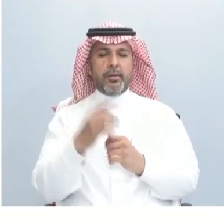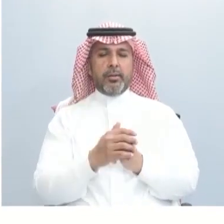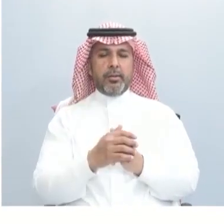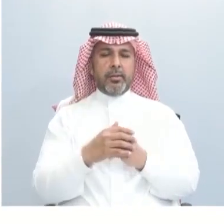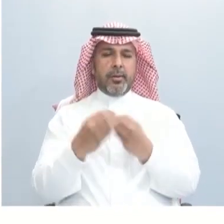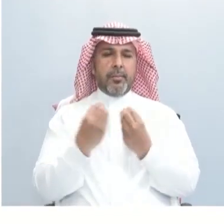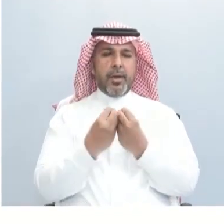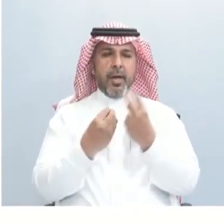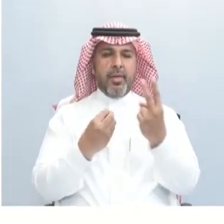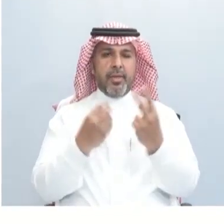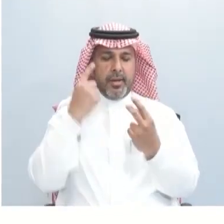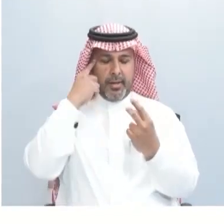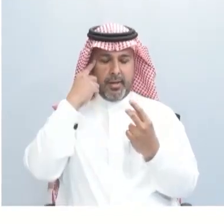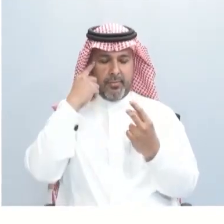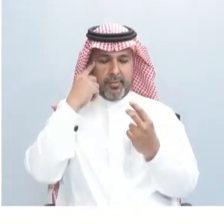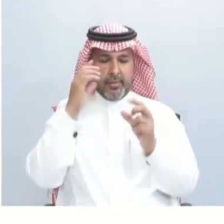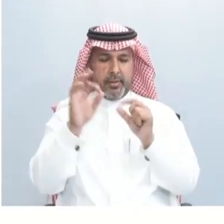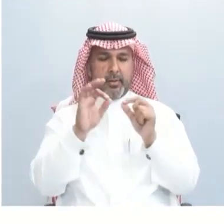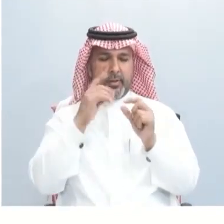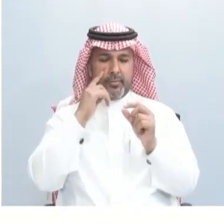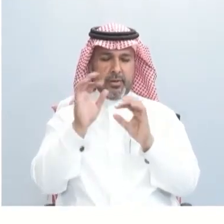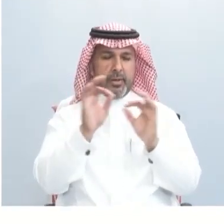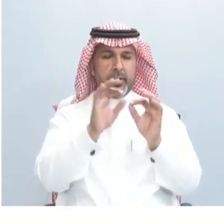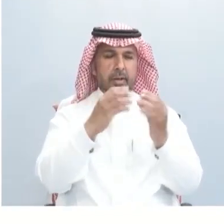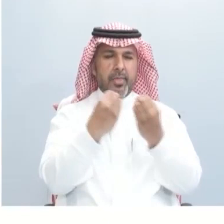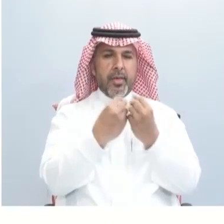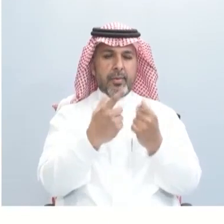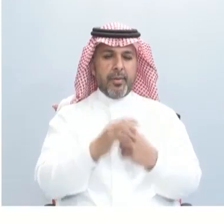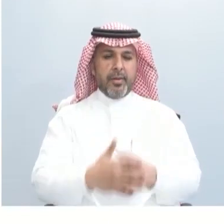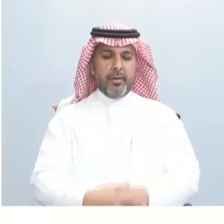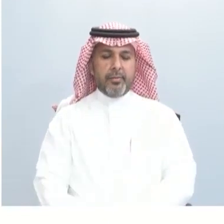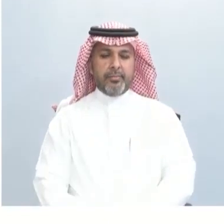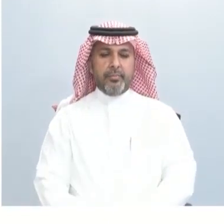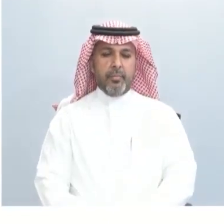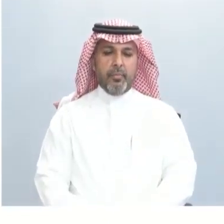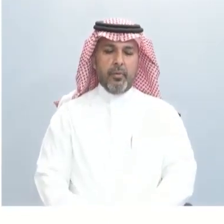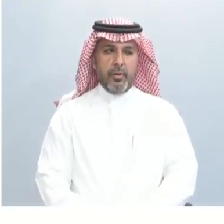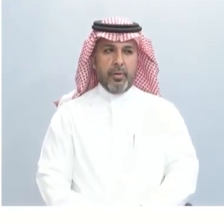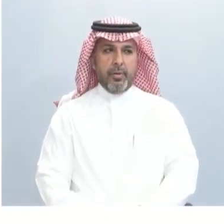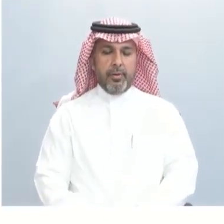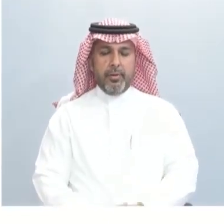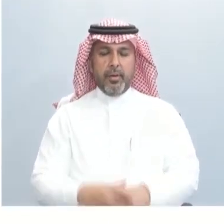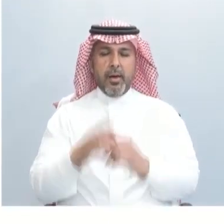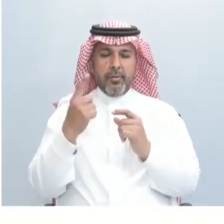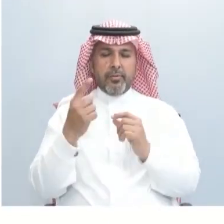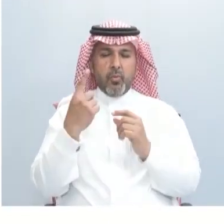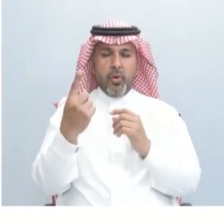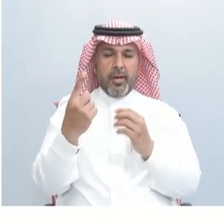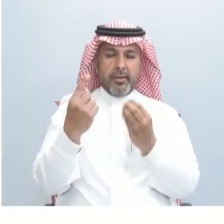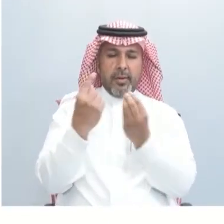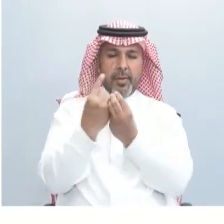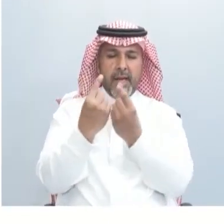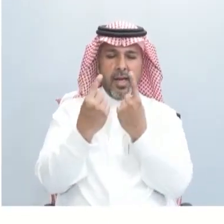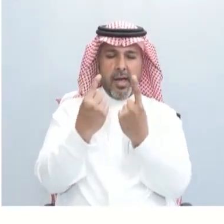الاولى مع الثالثه او الاولى مع الرابعه هذه الاولى والثانيه الاولى والثالثه الاولى والرابعه